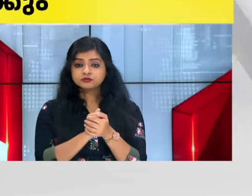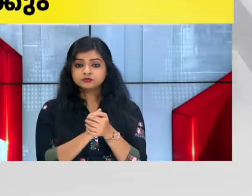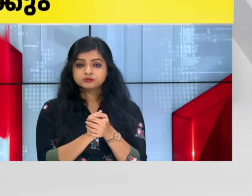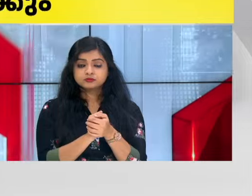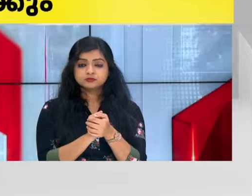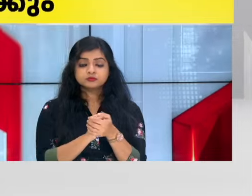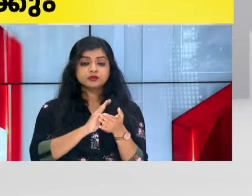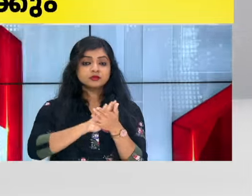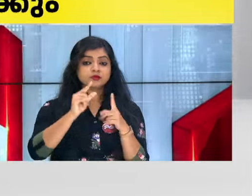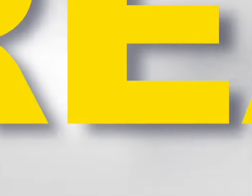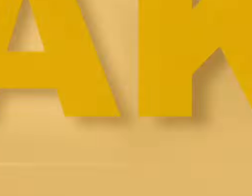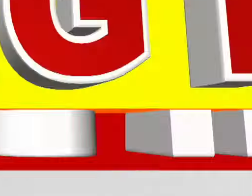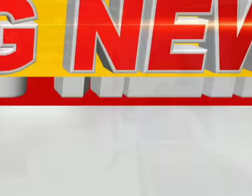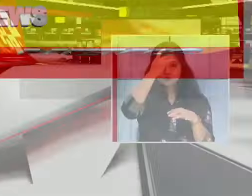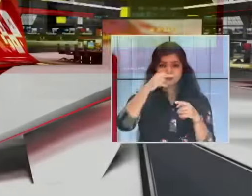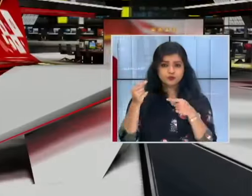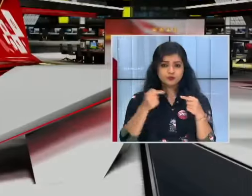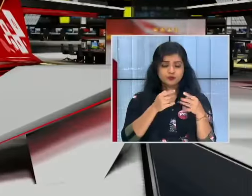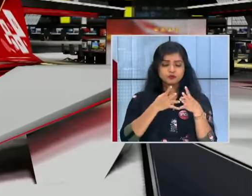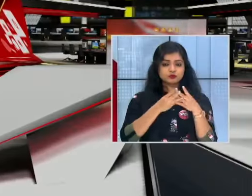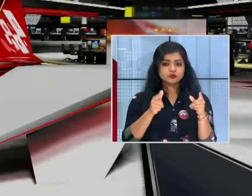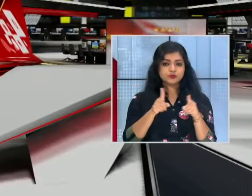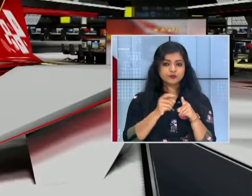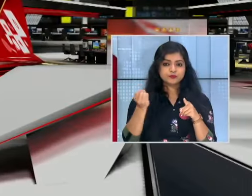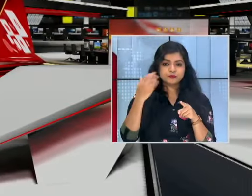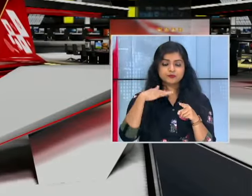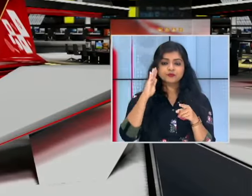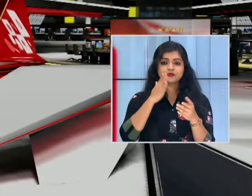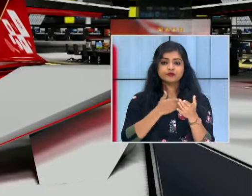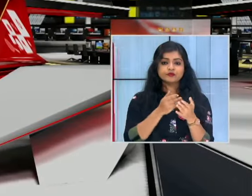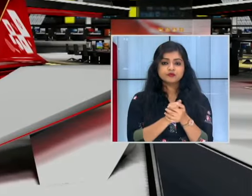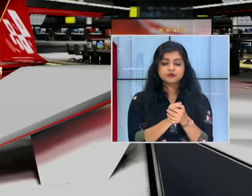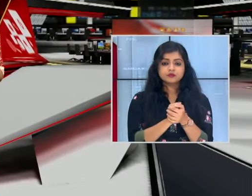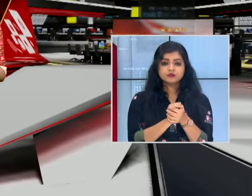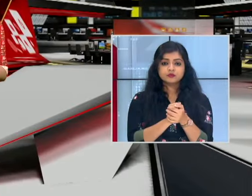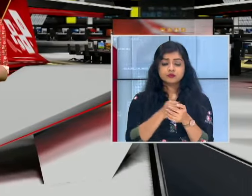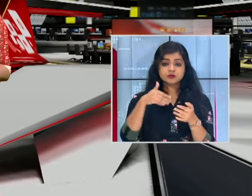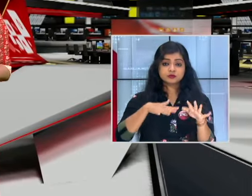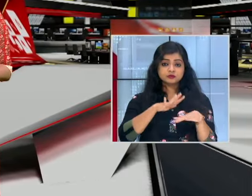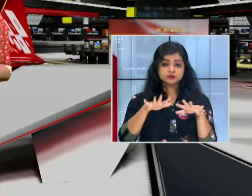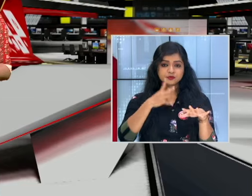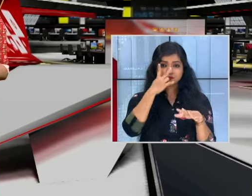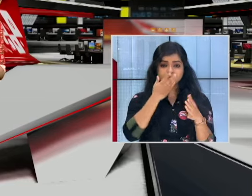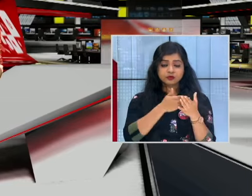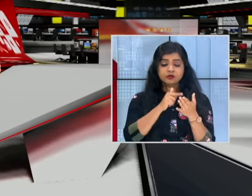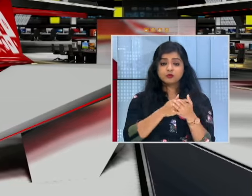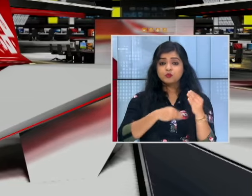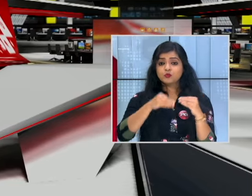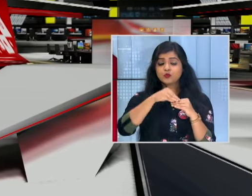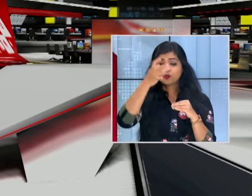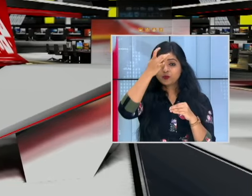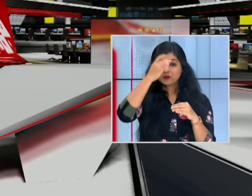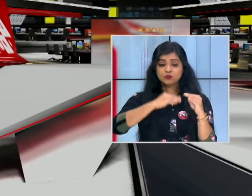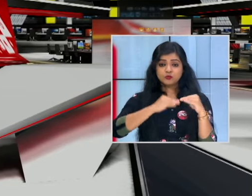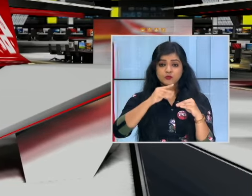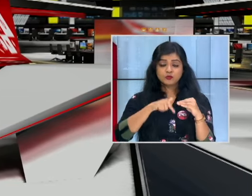ഹിമാചൽ പ്രദേശിലെ പ്രതിസന്ധി പരിഹരിച്ചു എന്നുള്ള വിവരങ്ങളാണ് ഇപ്പോൾ പുറത്തു വരുന്നത്. എന്തായാലും ഈ ഒരു സാഹചര്യത്തിൽ കൂടുതൽ പ്രശ്നങ്ങളിലേക്ക്